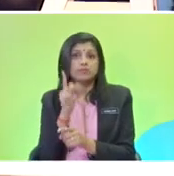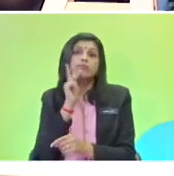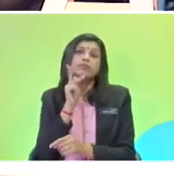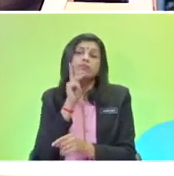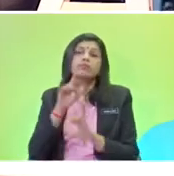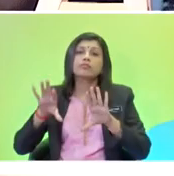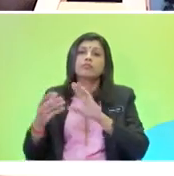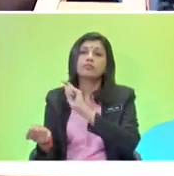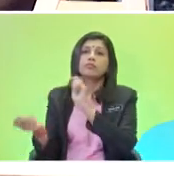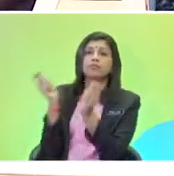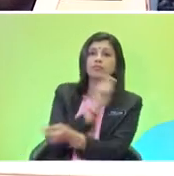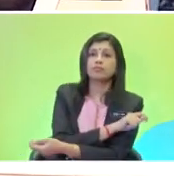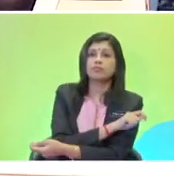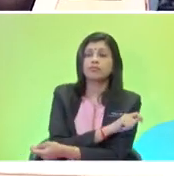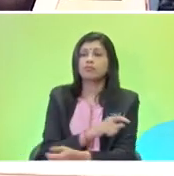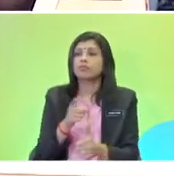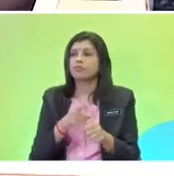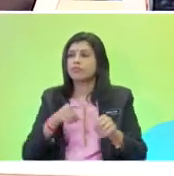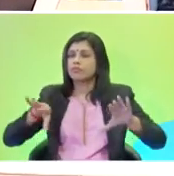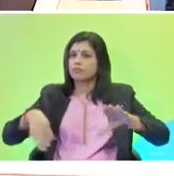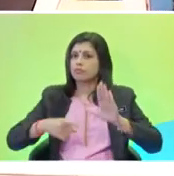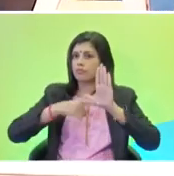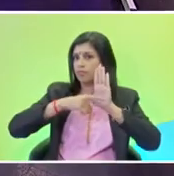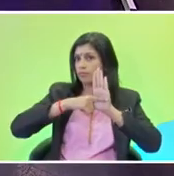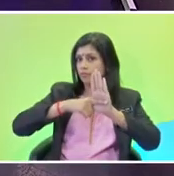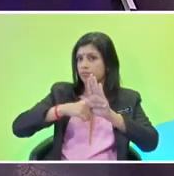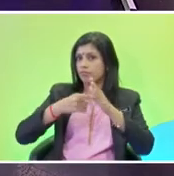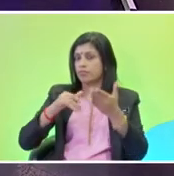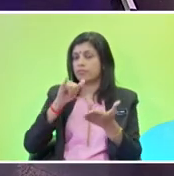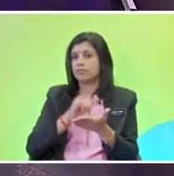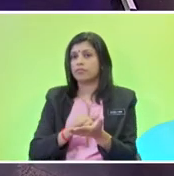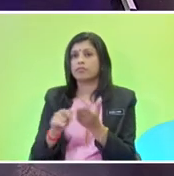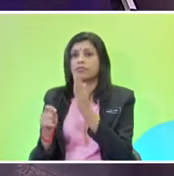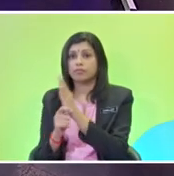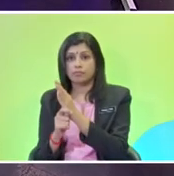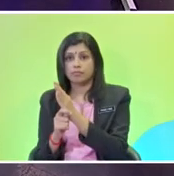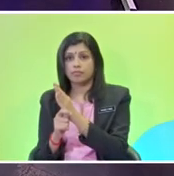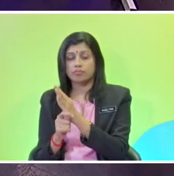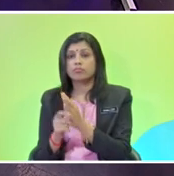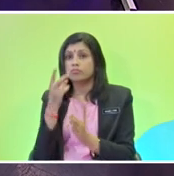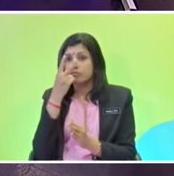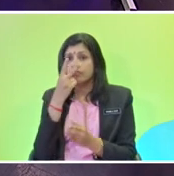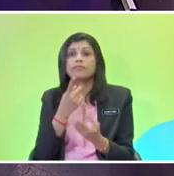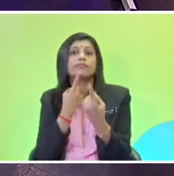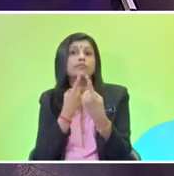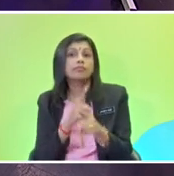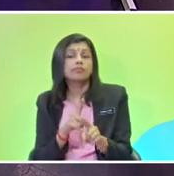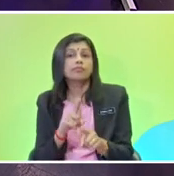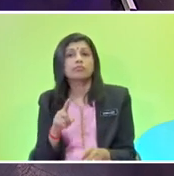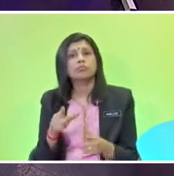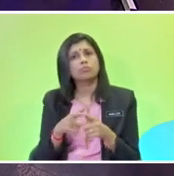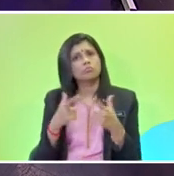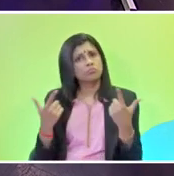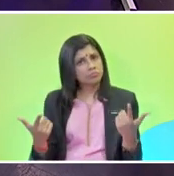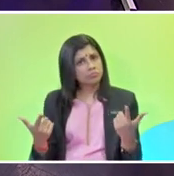pula. Nampak tak ada perbezaan jawapan kat situ. Okey. Jadi kita